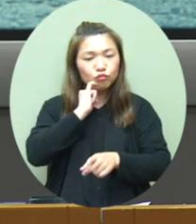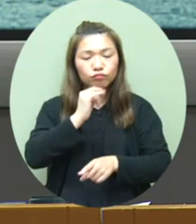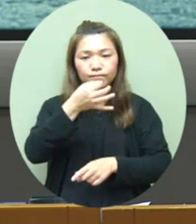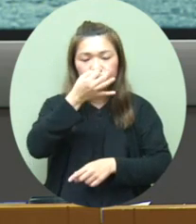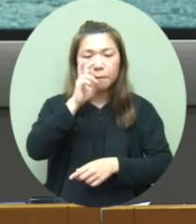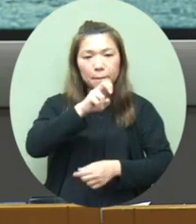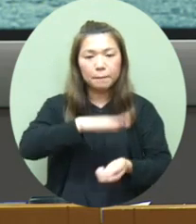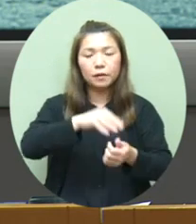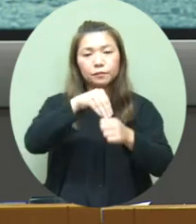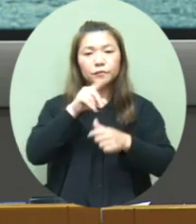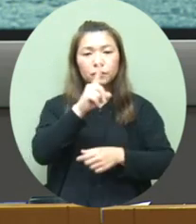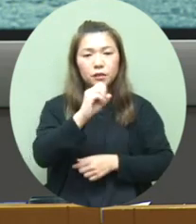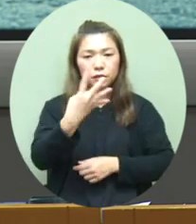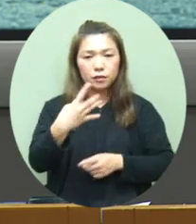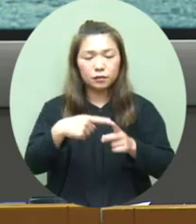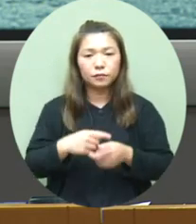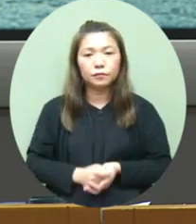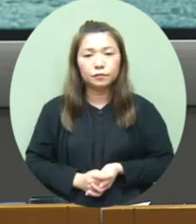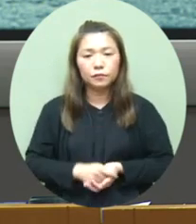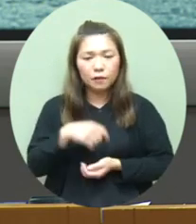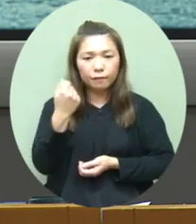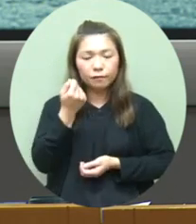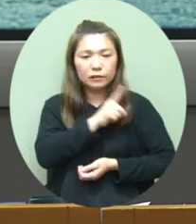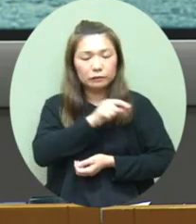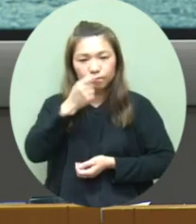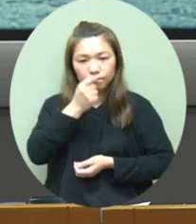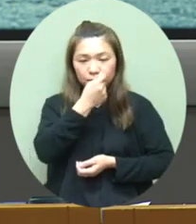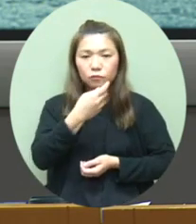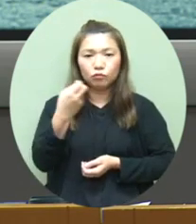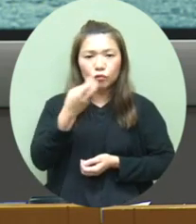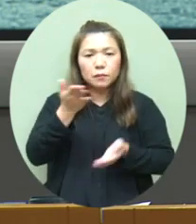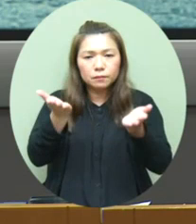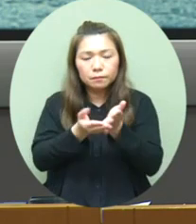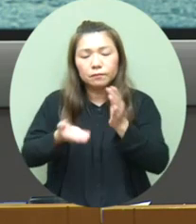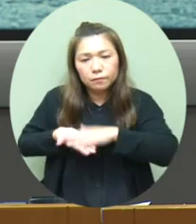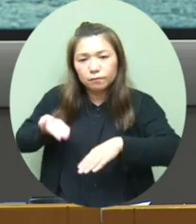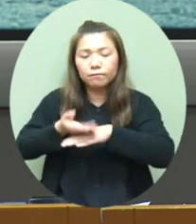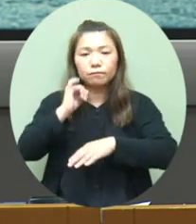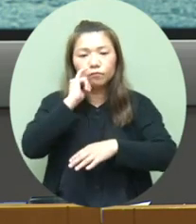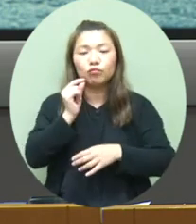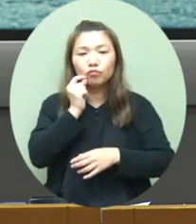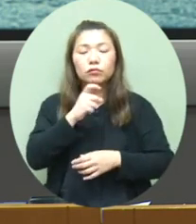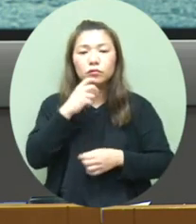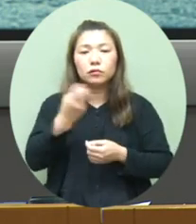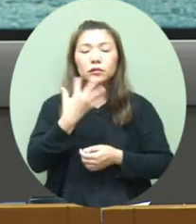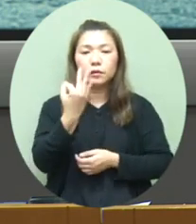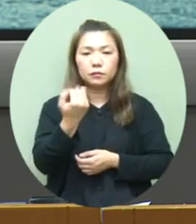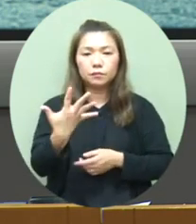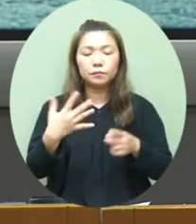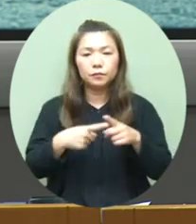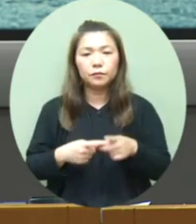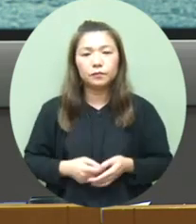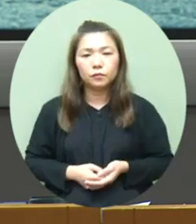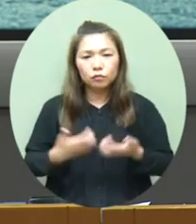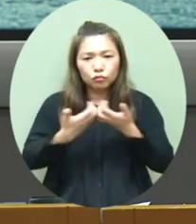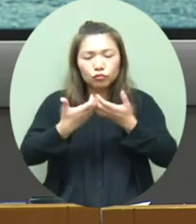測陽性104宗啦，還有快速檢測陽性已經核實的個案呢，就是35宗。咁累